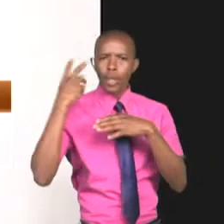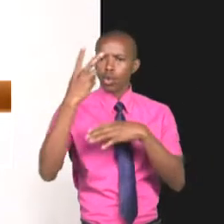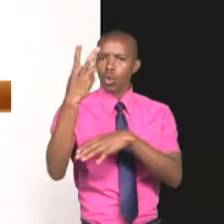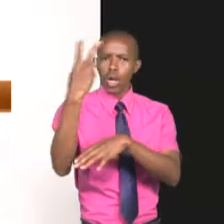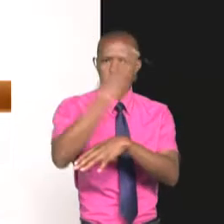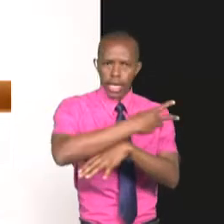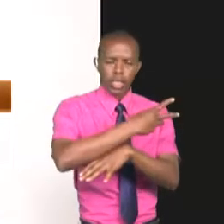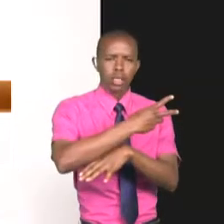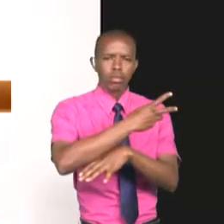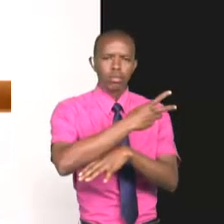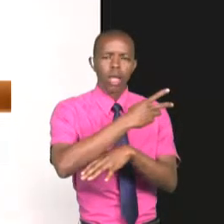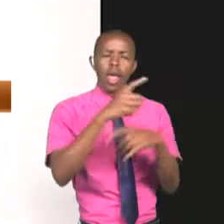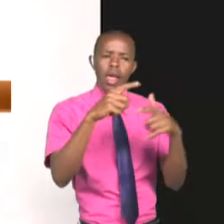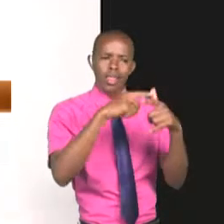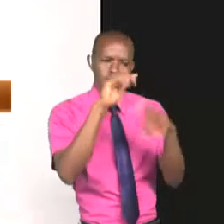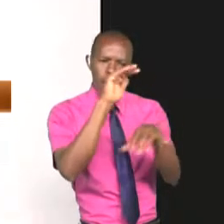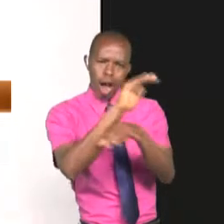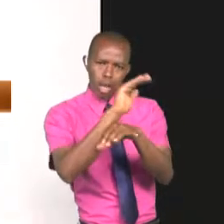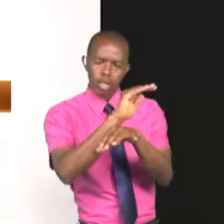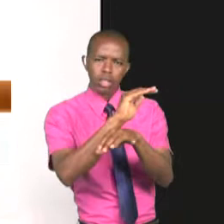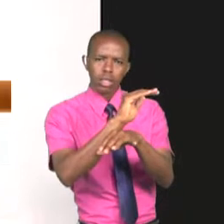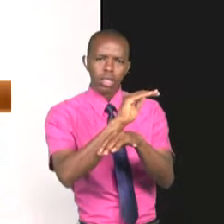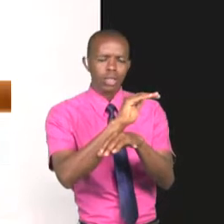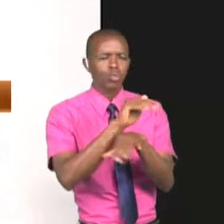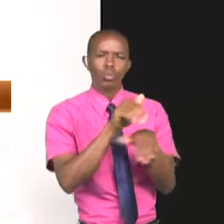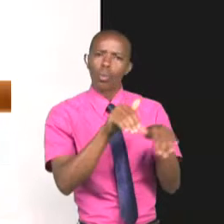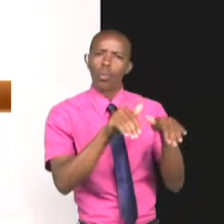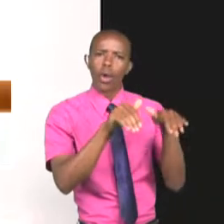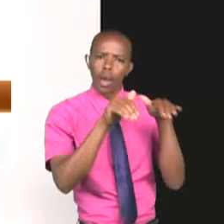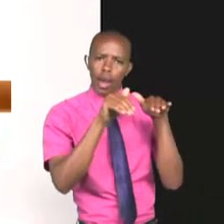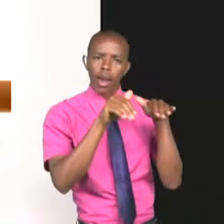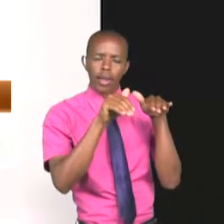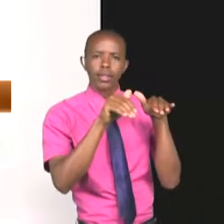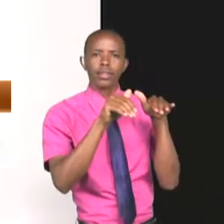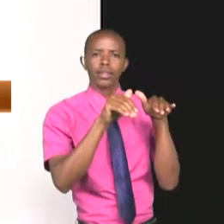akaweza kuwashawishi kuwa tuweze kuwa na subra,